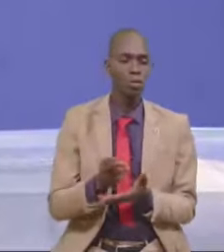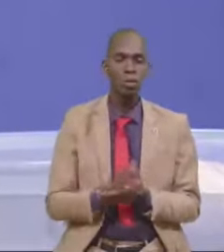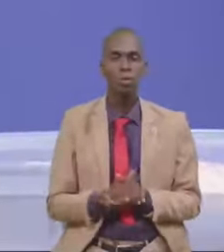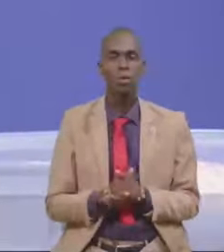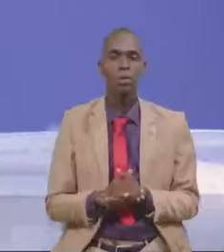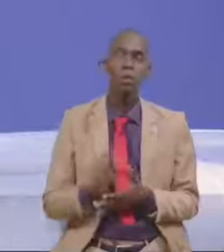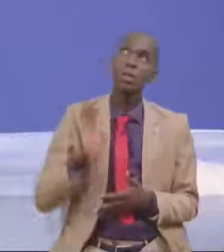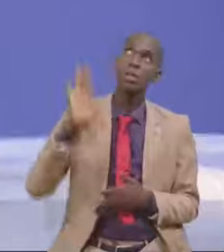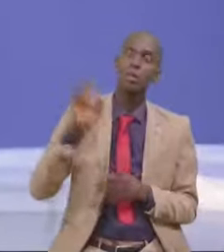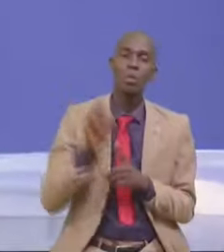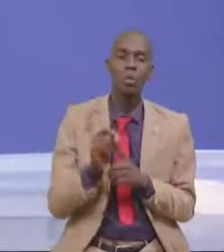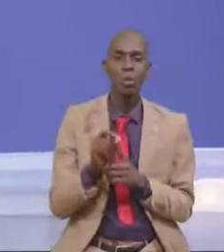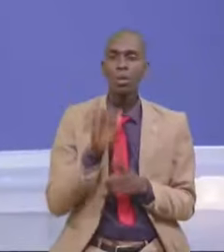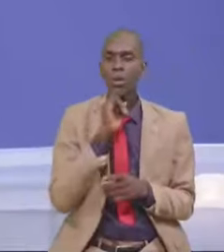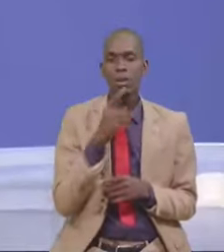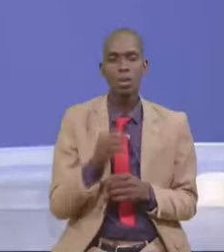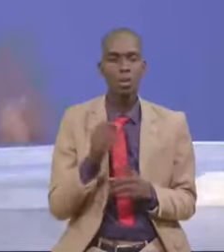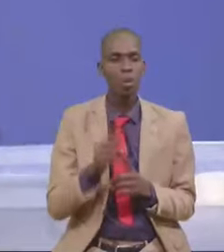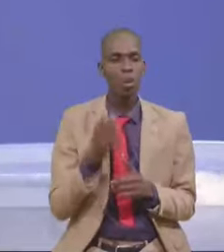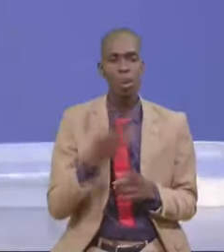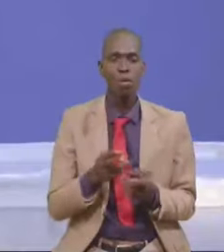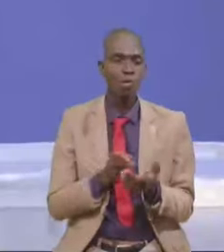Sa parole est la parole de vérité.